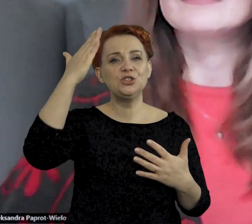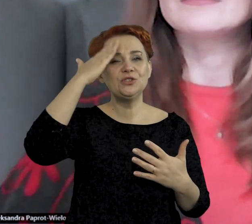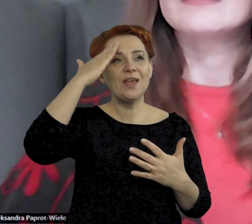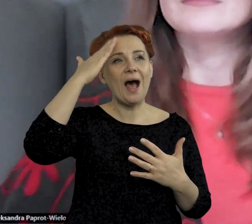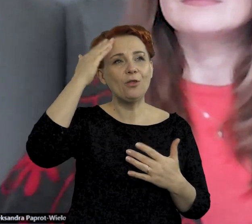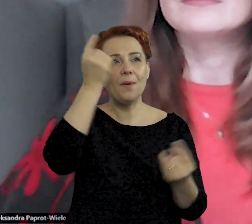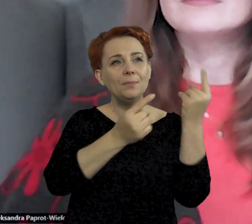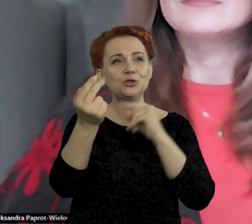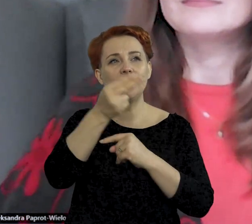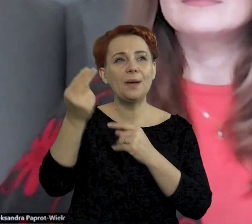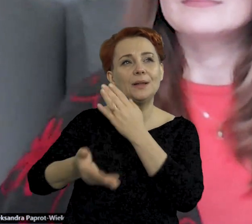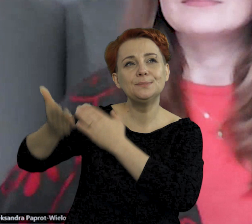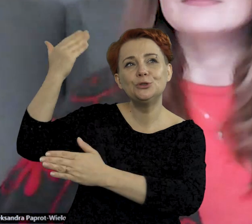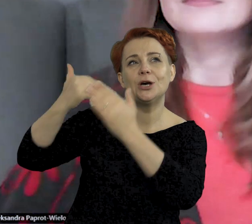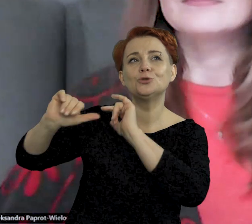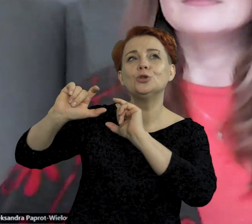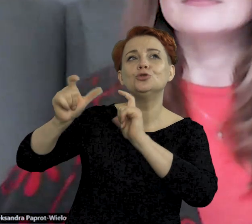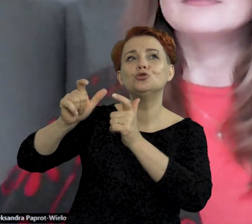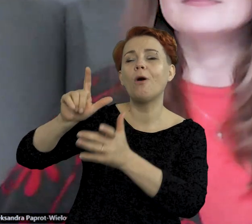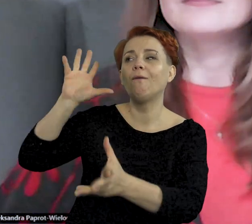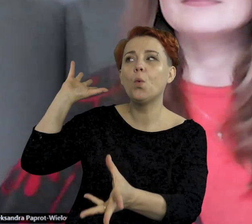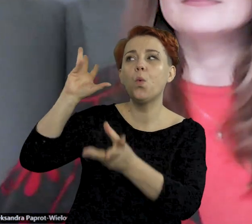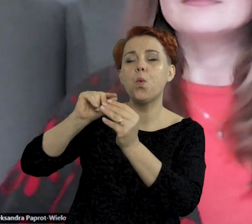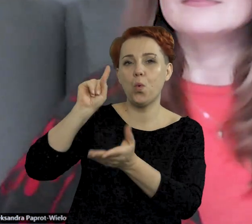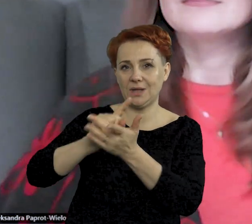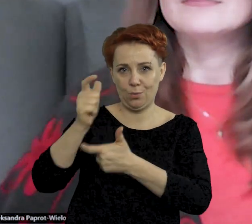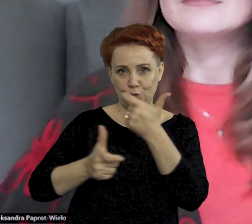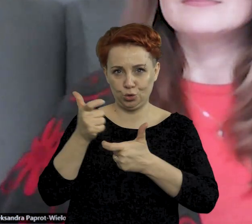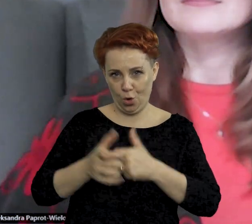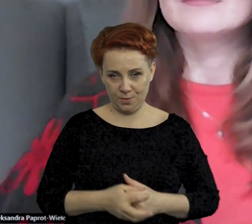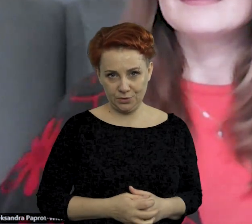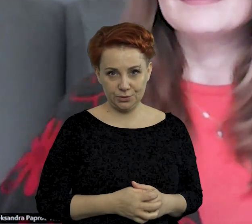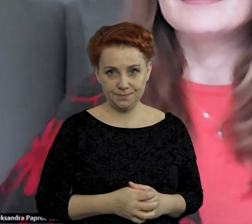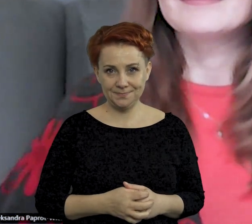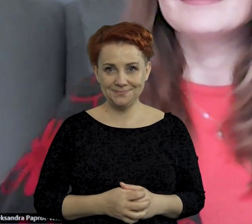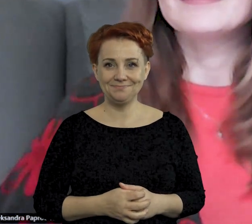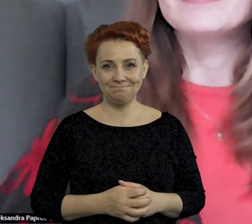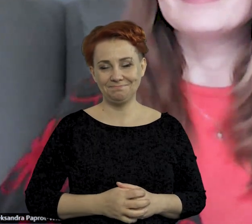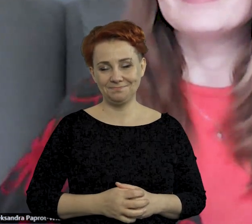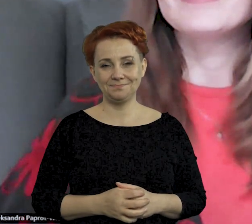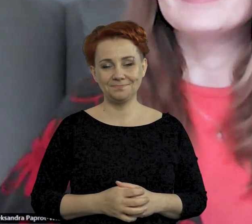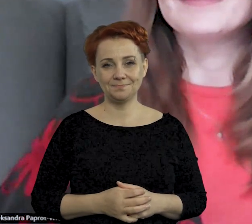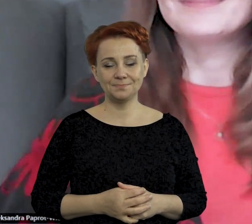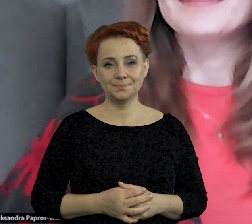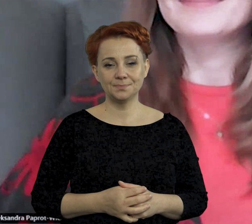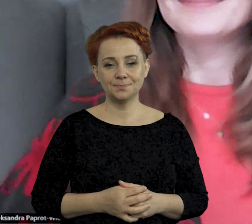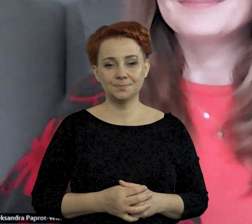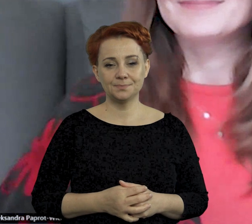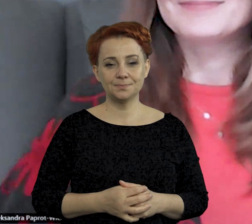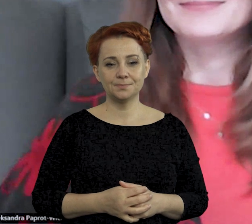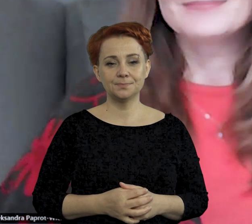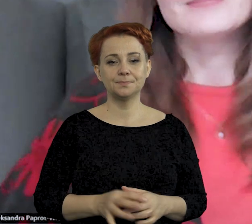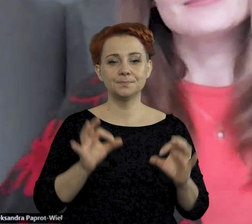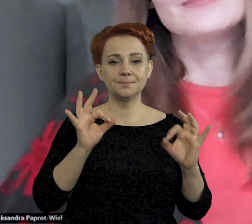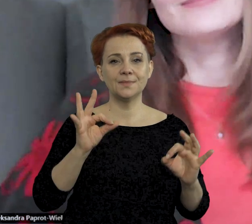do przeszłości i do dorobku tych naszych poprzedników. A w ten sposób zamknę moją odpowiedź na to pytanie. Filip,